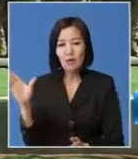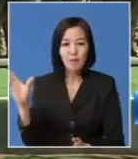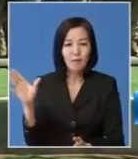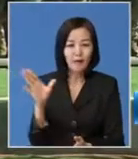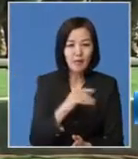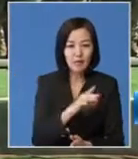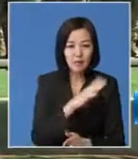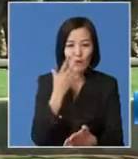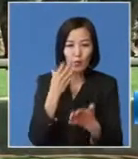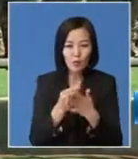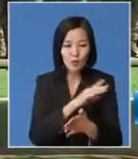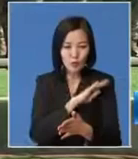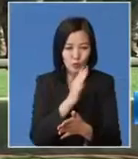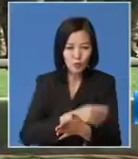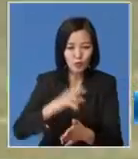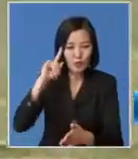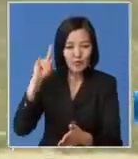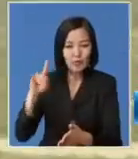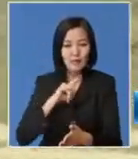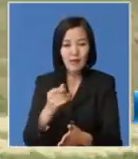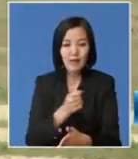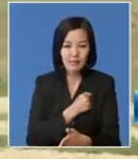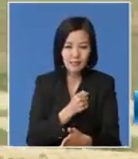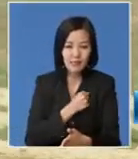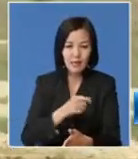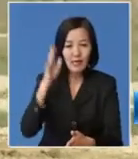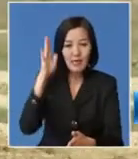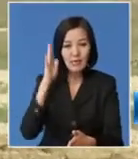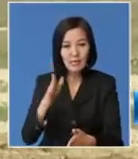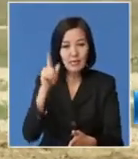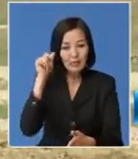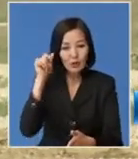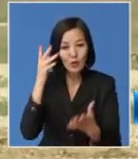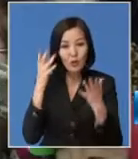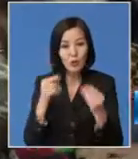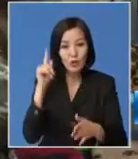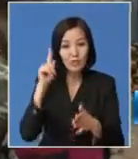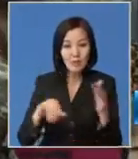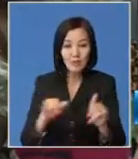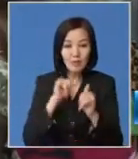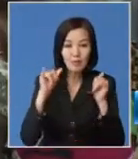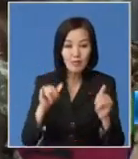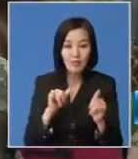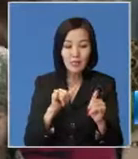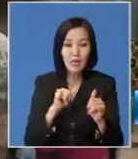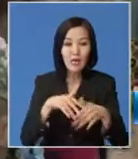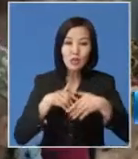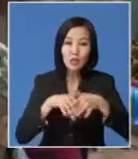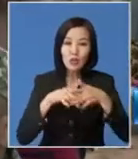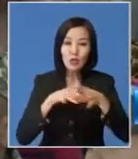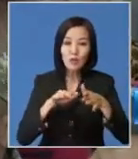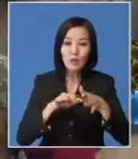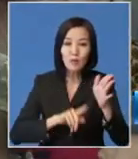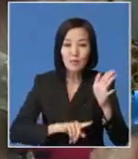болды. Бұл ұлттың рухын оятқан, елдің ертеңге деген сенімін нығайтқан парад болды. Серуді бастан аяқ бақылаған жұрттың